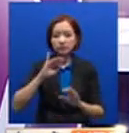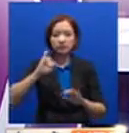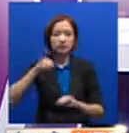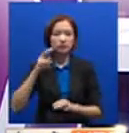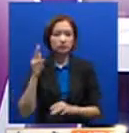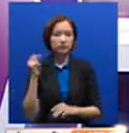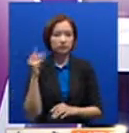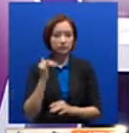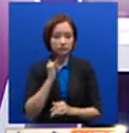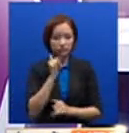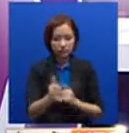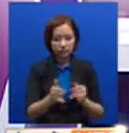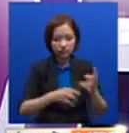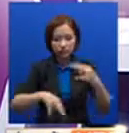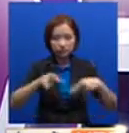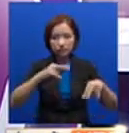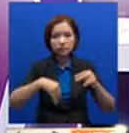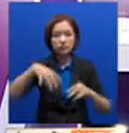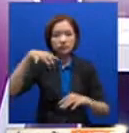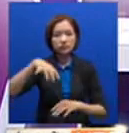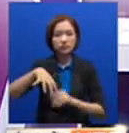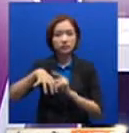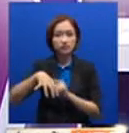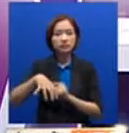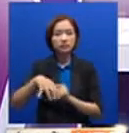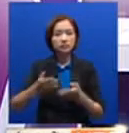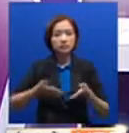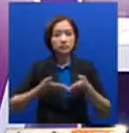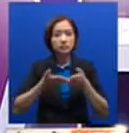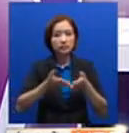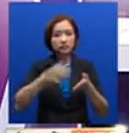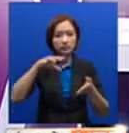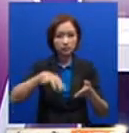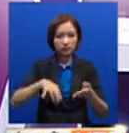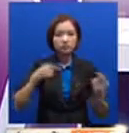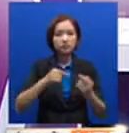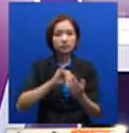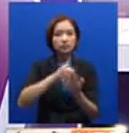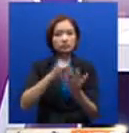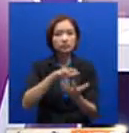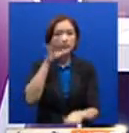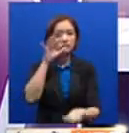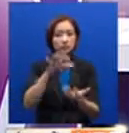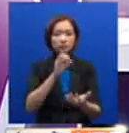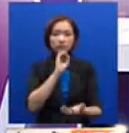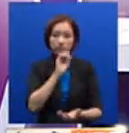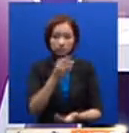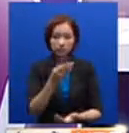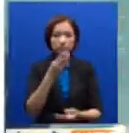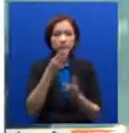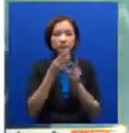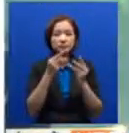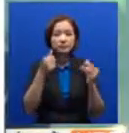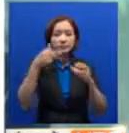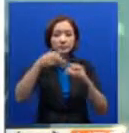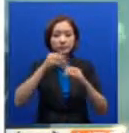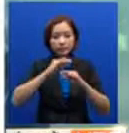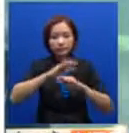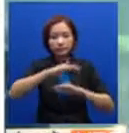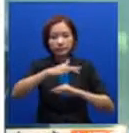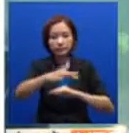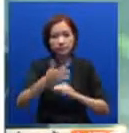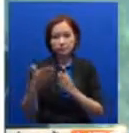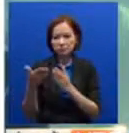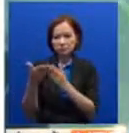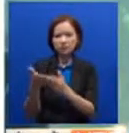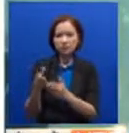ตรวจสอบแล้วโดยผู้อำนวยการสำนักงานเจ้าท่าภูมิภาคสมุทรปราการเองยืนยันว่าคราบน้ำมันที่พบไม่ได้มาจาก